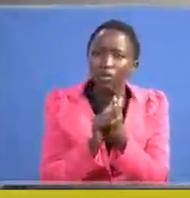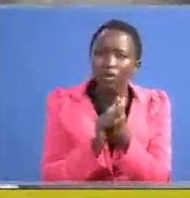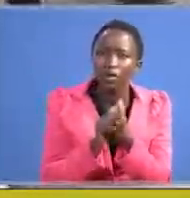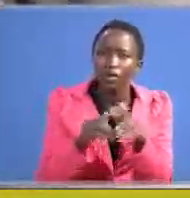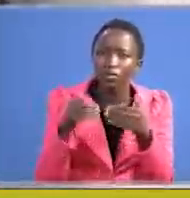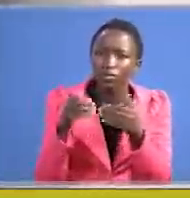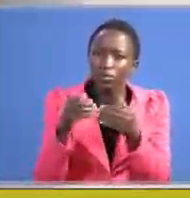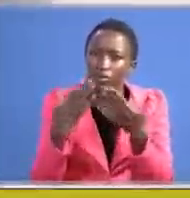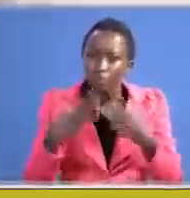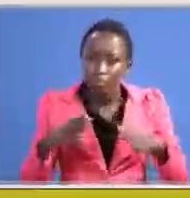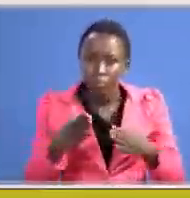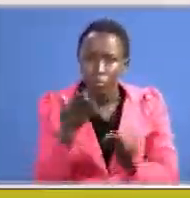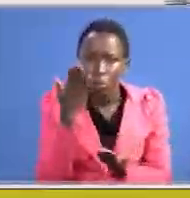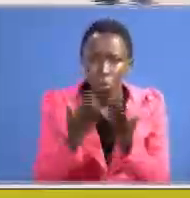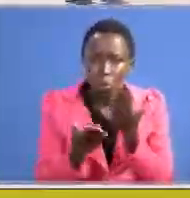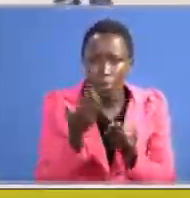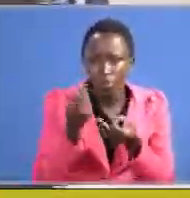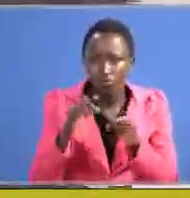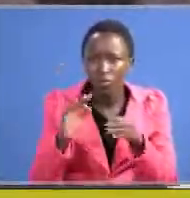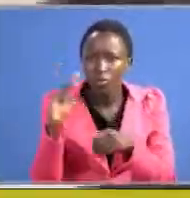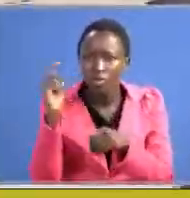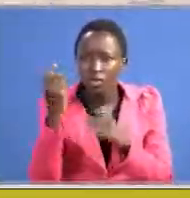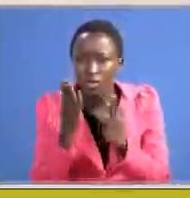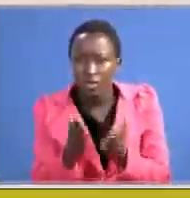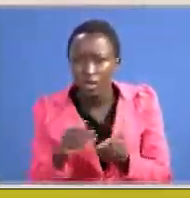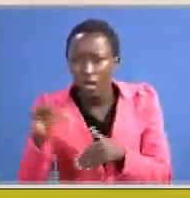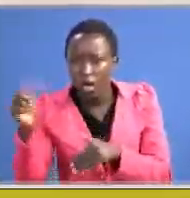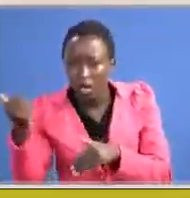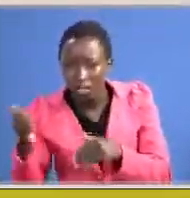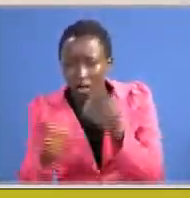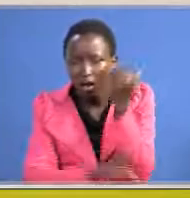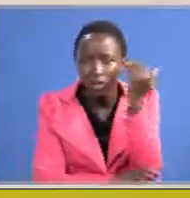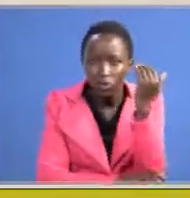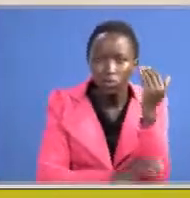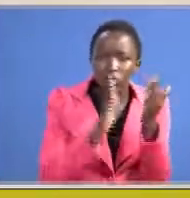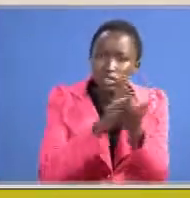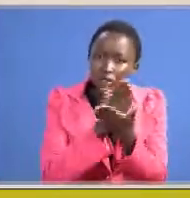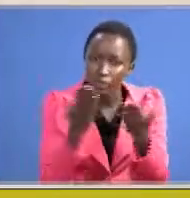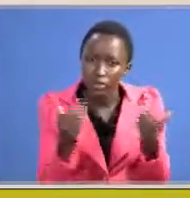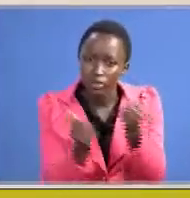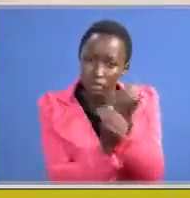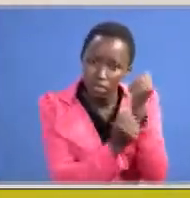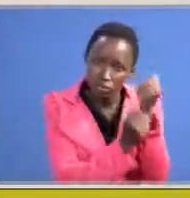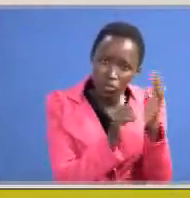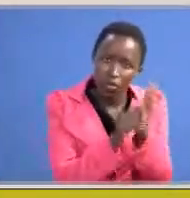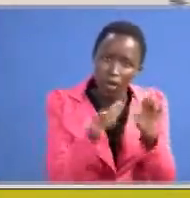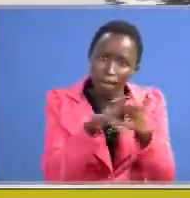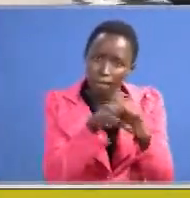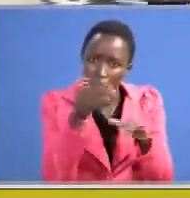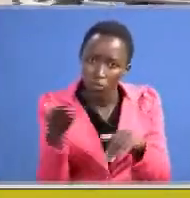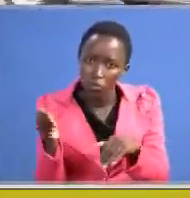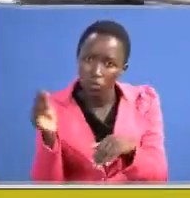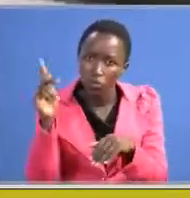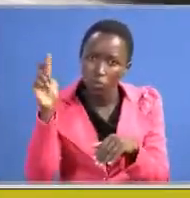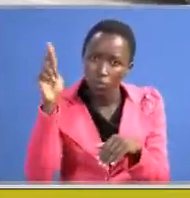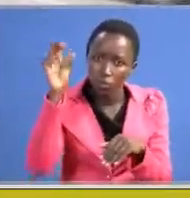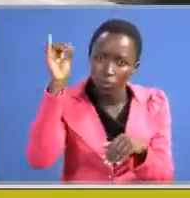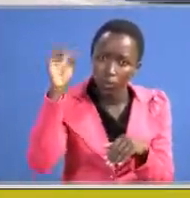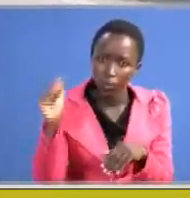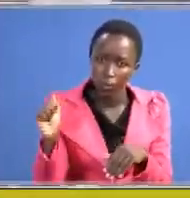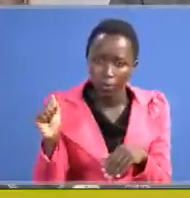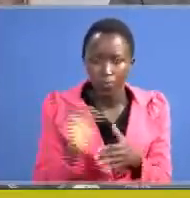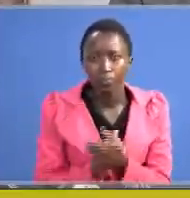nchini ikilinganishwa na uhuru aliopewa Wakenya walio kwenye mataifa mengine, kauli ambayo imeungwa mkono na mbunge wa Gatundu Kusini Moses